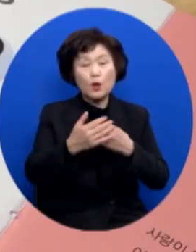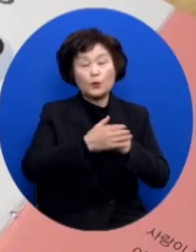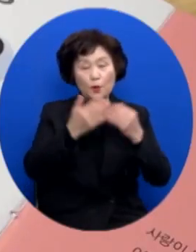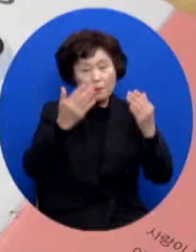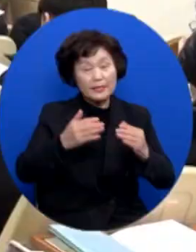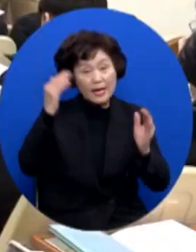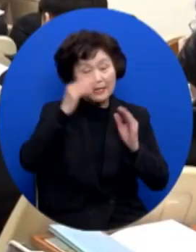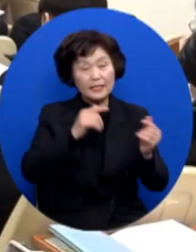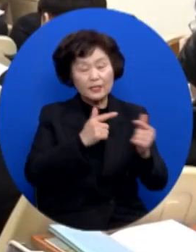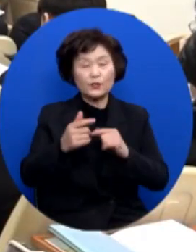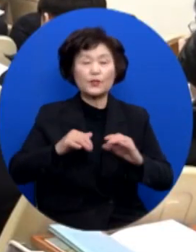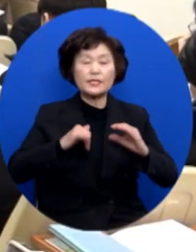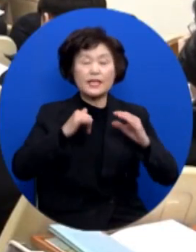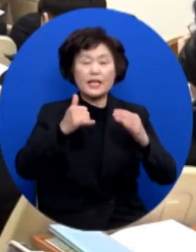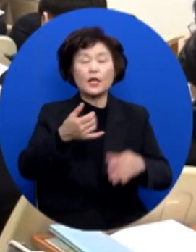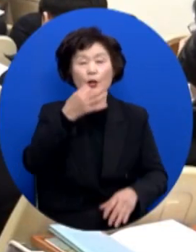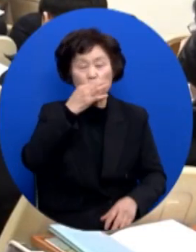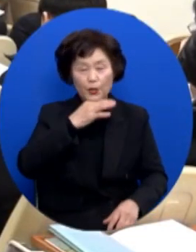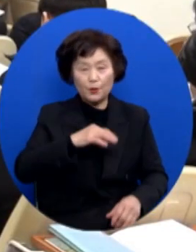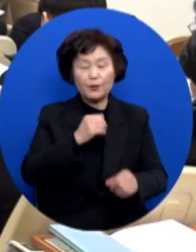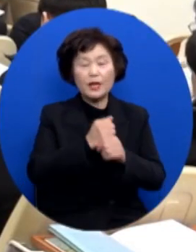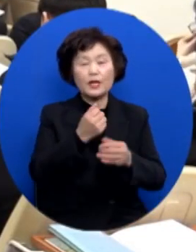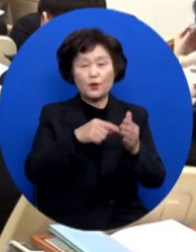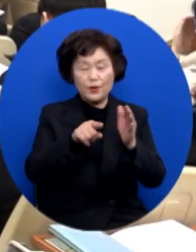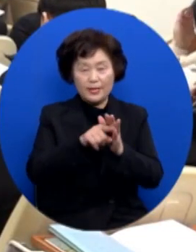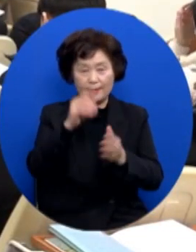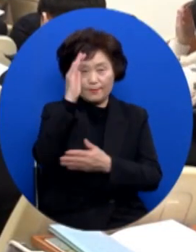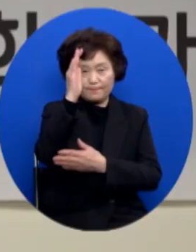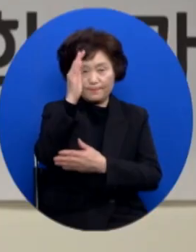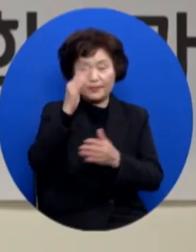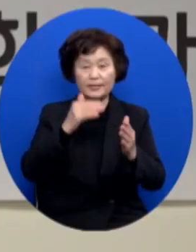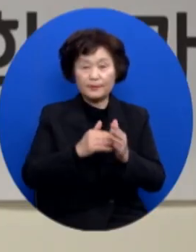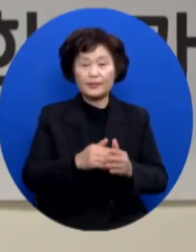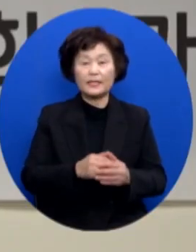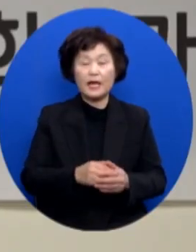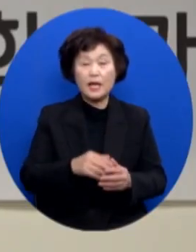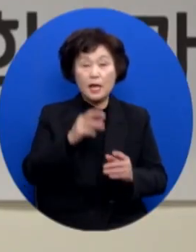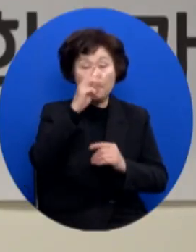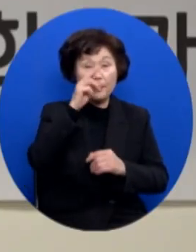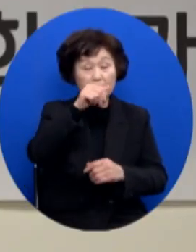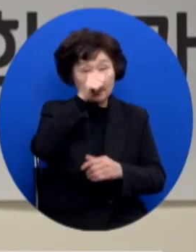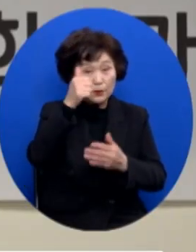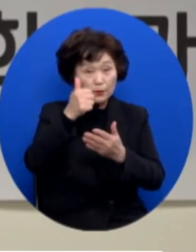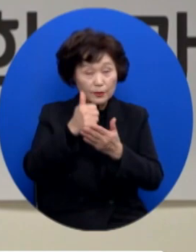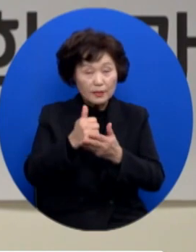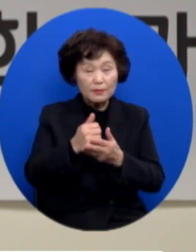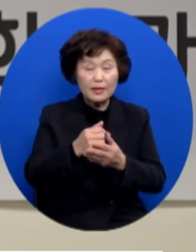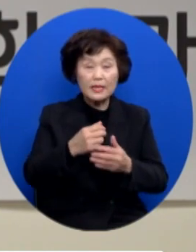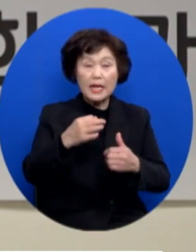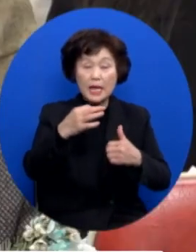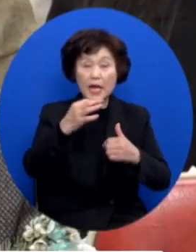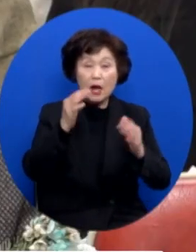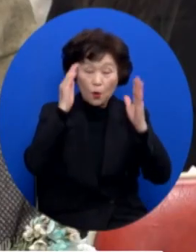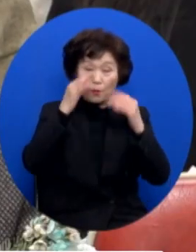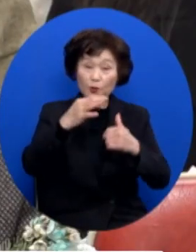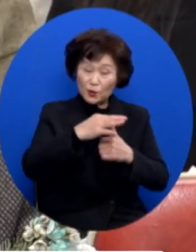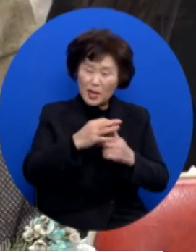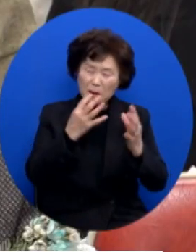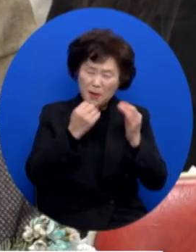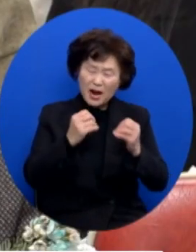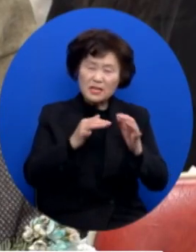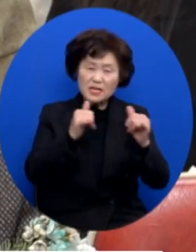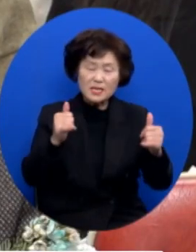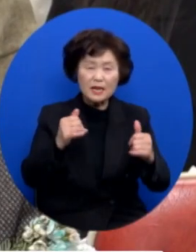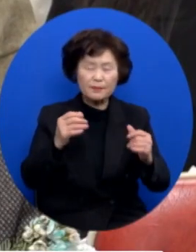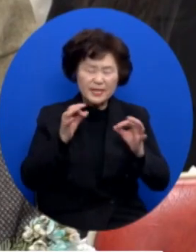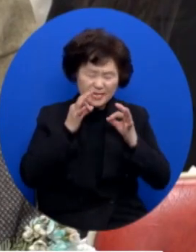파장으로 세상을 이롭게 하길 바란다고 설교했습니다. 재단 이사장 박경진 장로는 장학금에는 많은 이들의 정성이 담겨